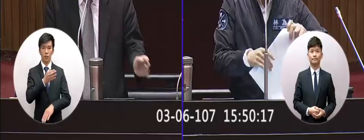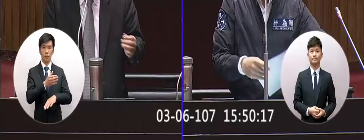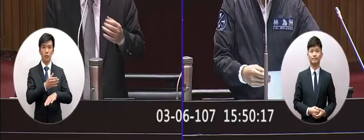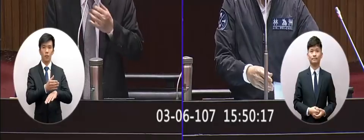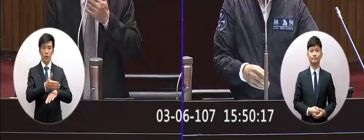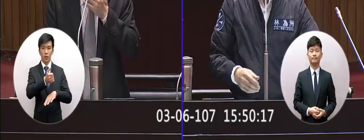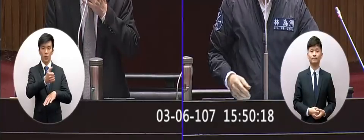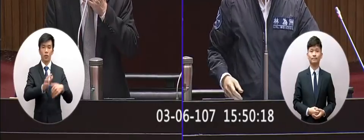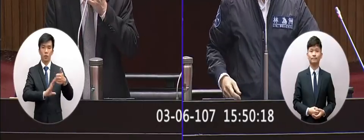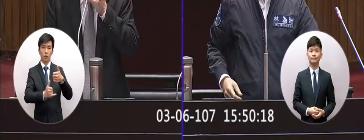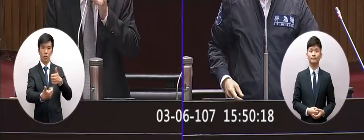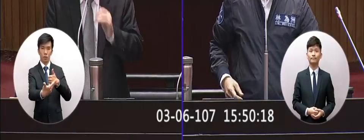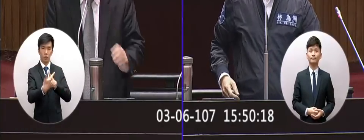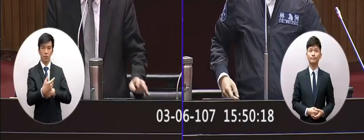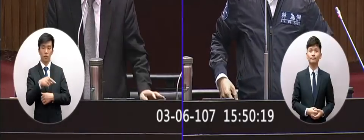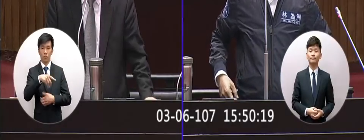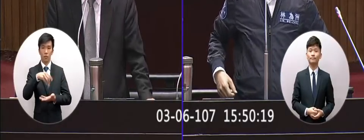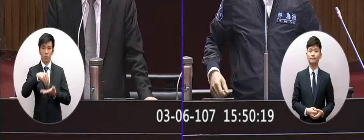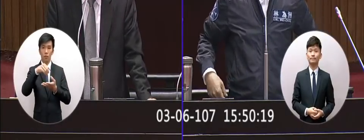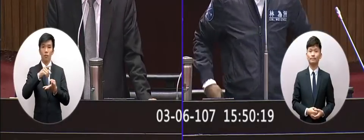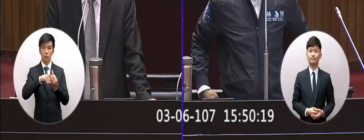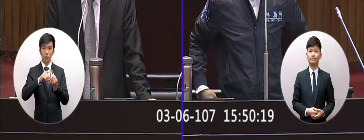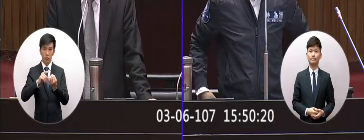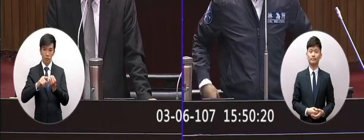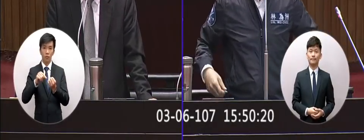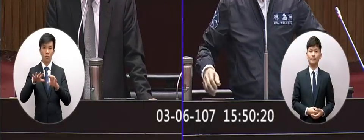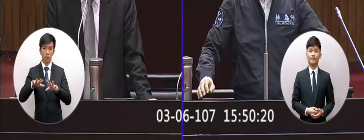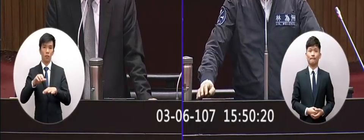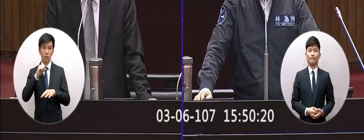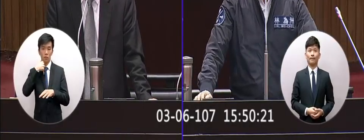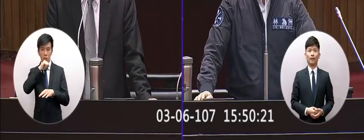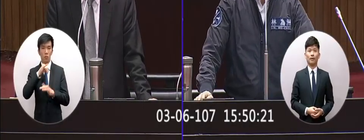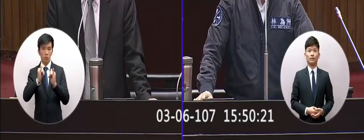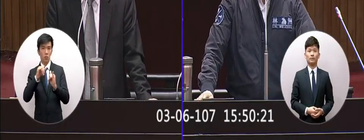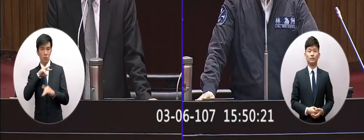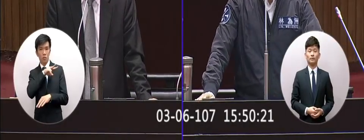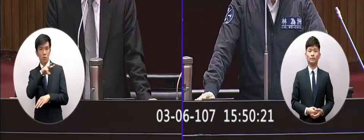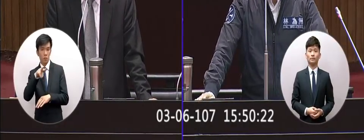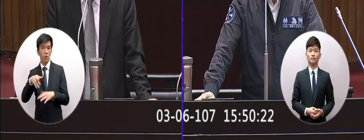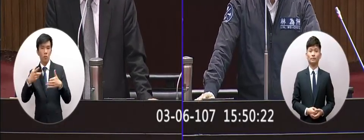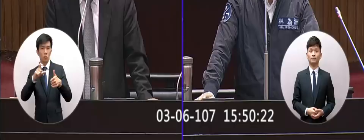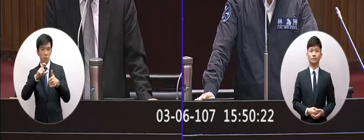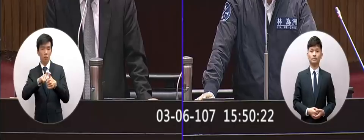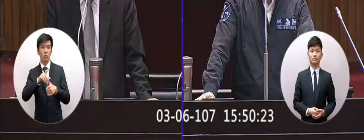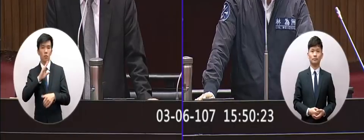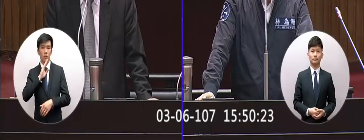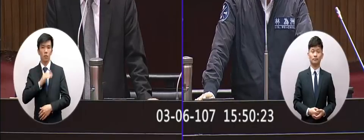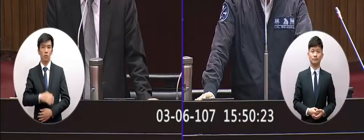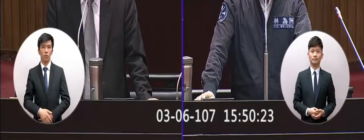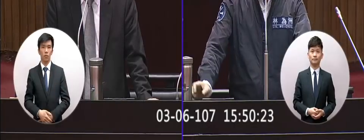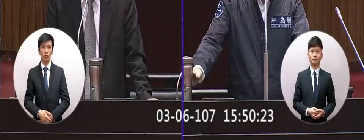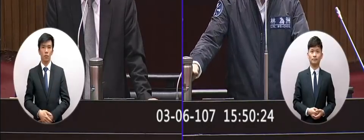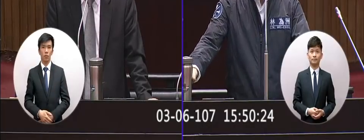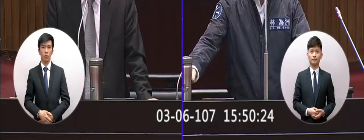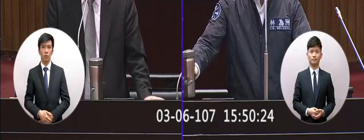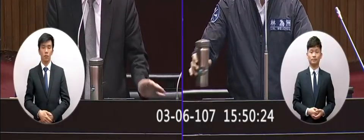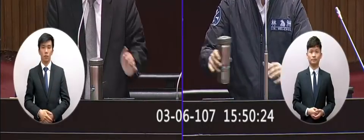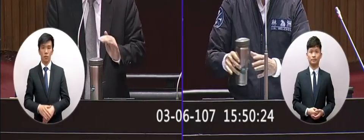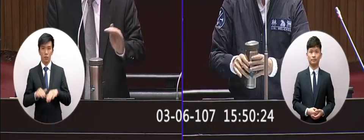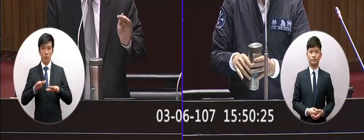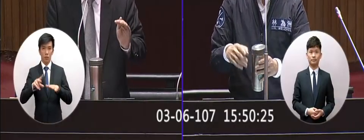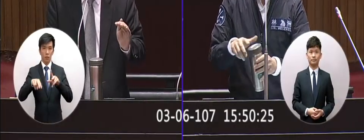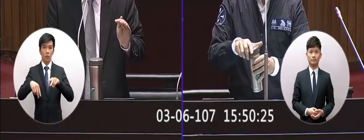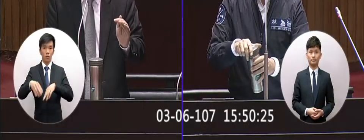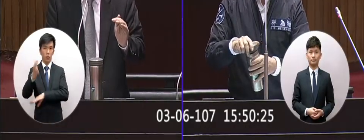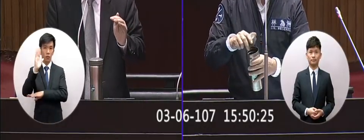哈、哦，你刚刚提的这些都是目前台湾社会普遍的问题了。啊、哦，那目前行政院也